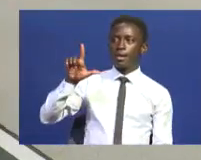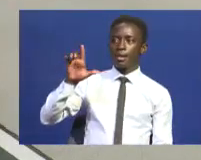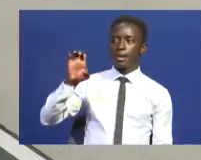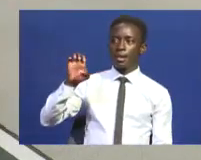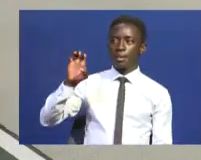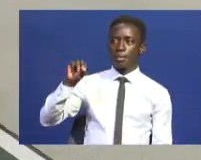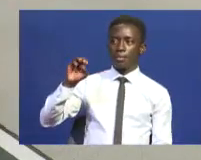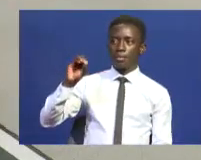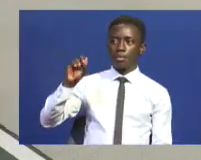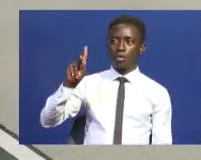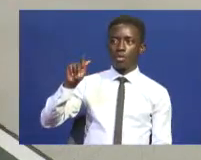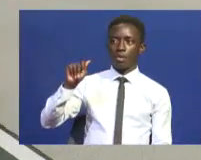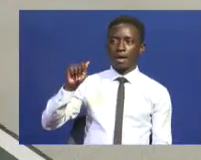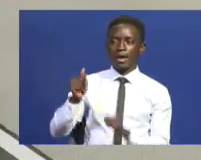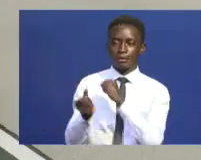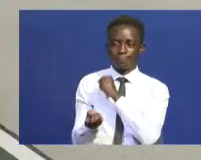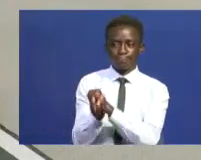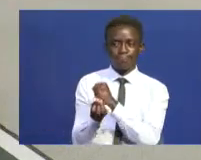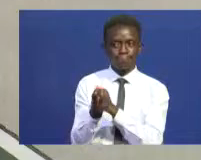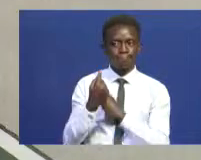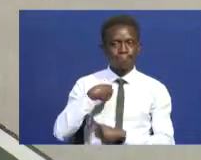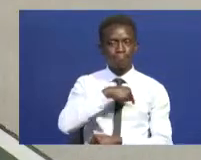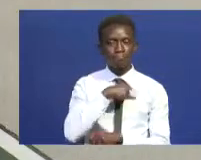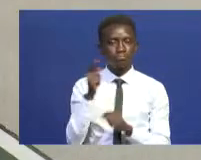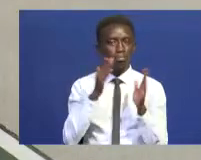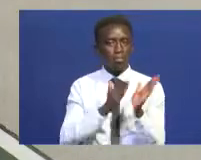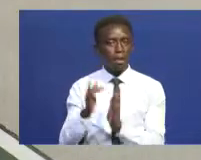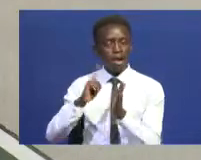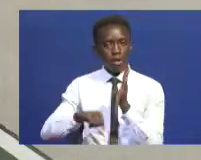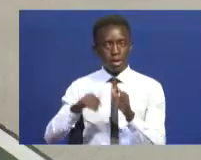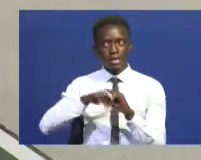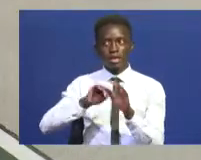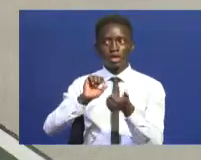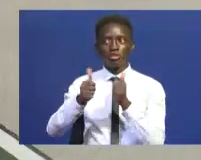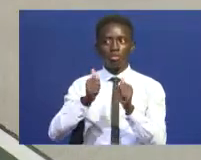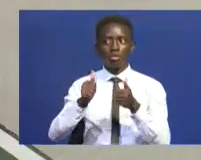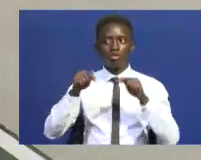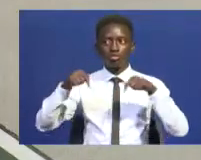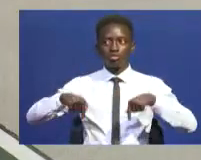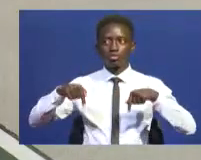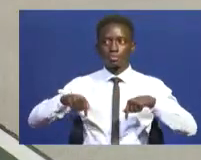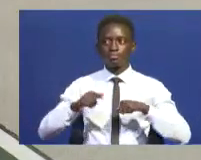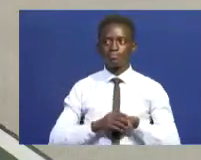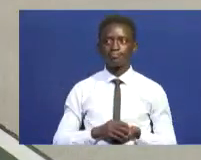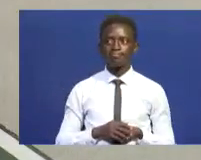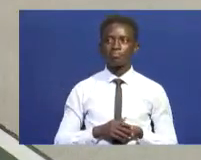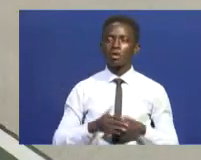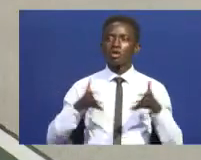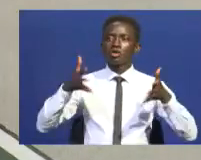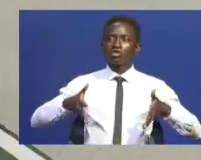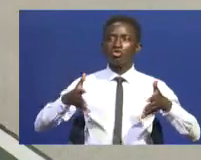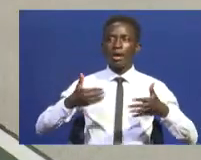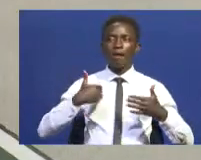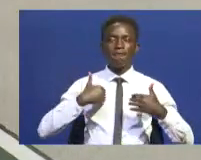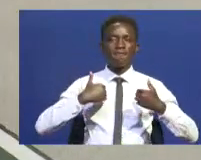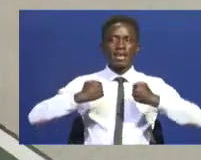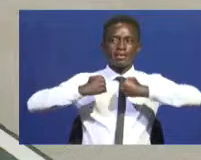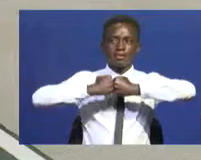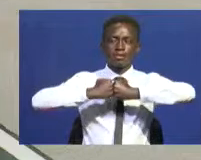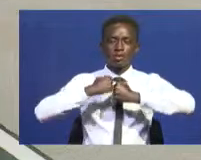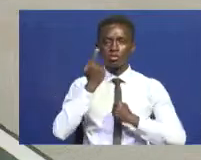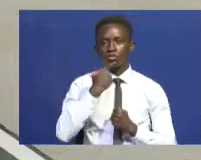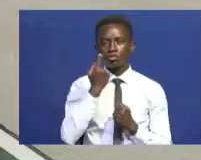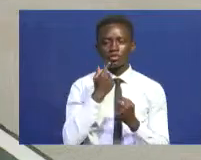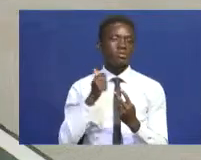pale kutueleza aliyotuandalia kwenye michezo siku hii ya leo. Kwanza kuna mechi niseme ni ya wanyonge